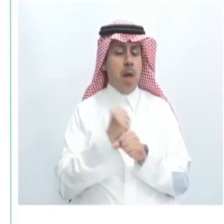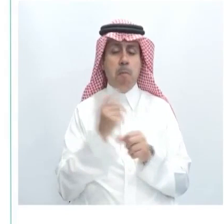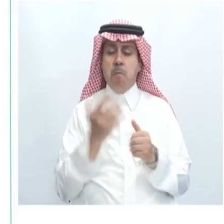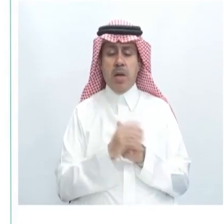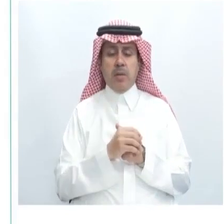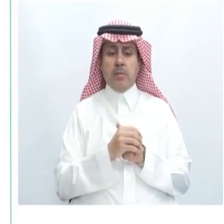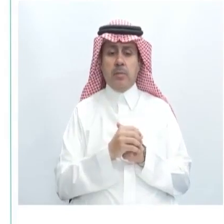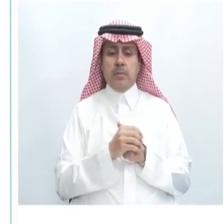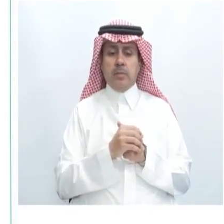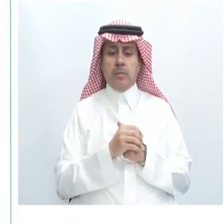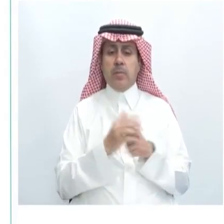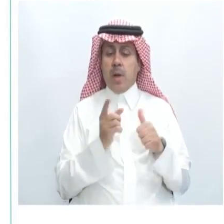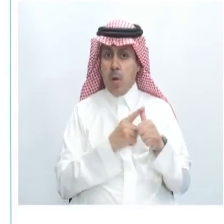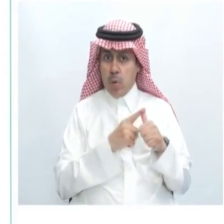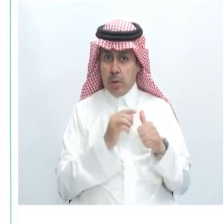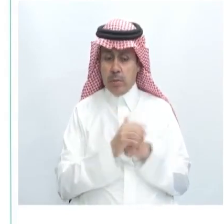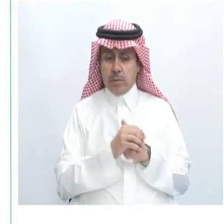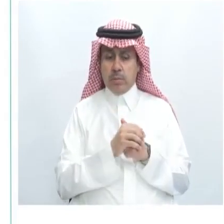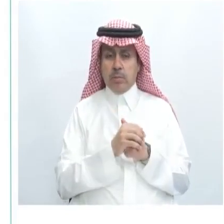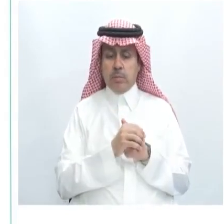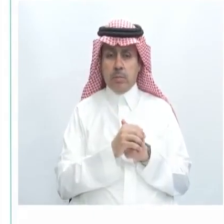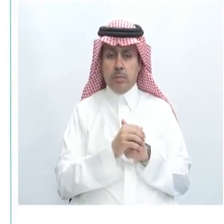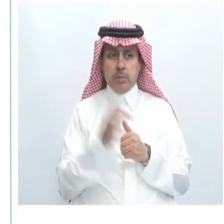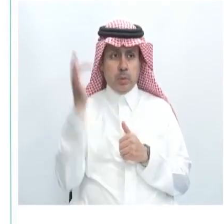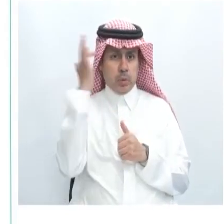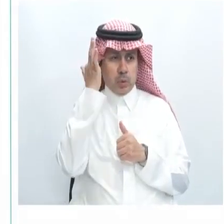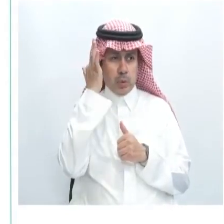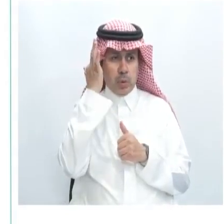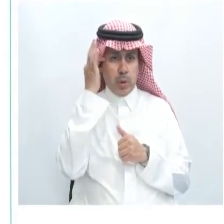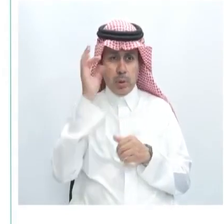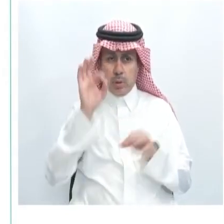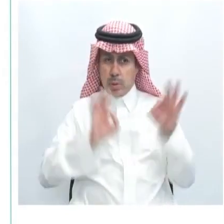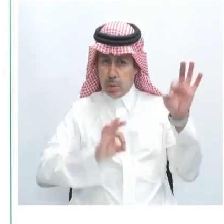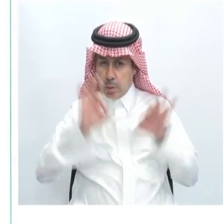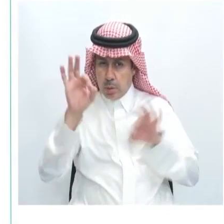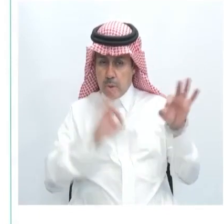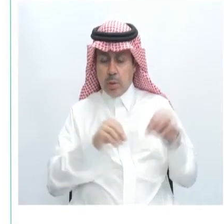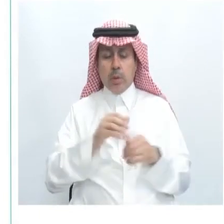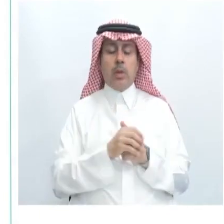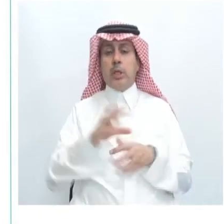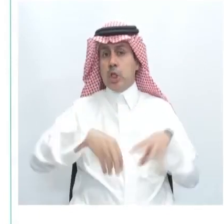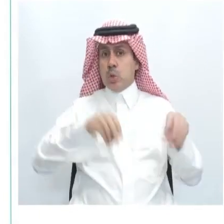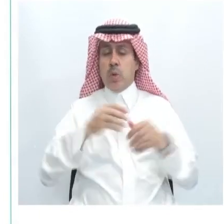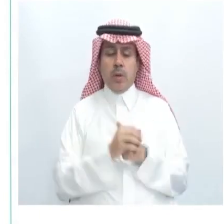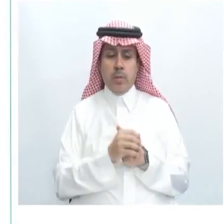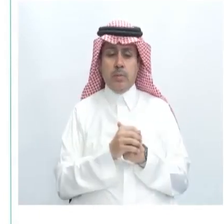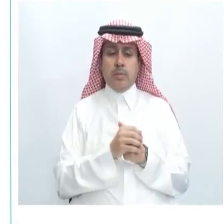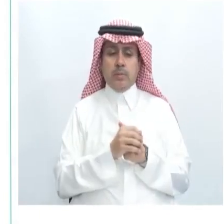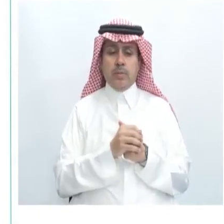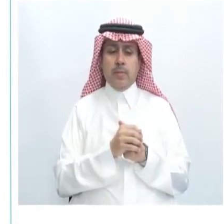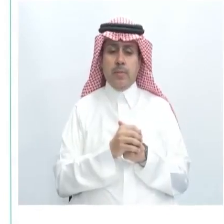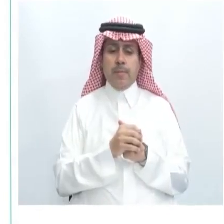وظائف بداناها بالتخطيط للتسويق لابد ان تخطط قبل ان